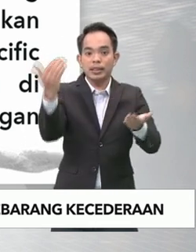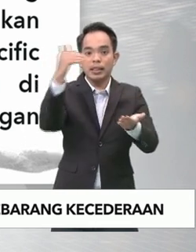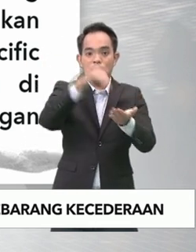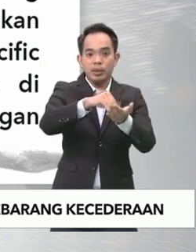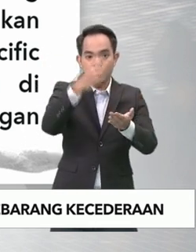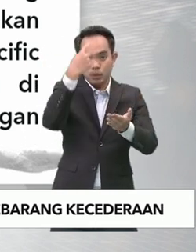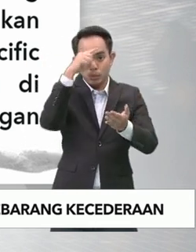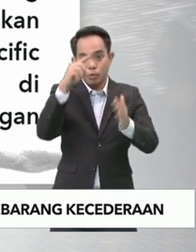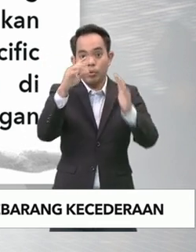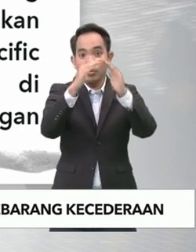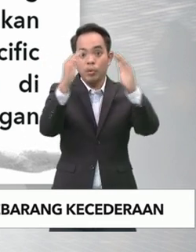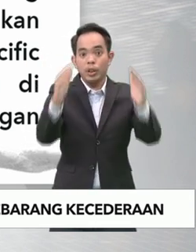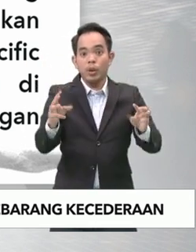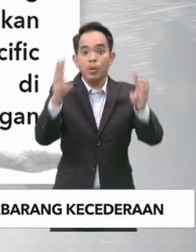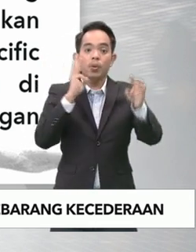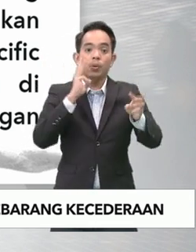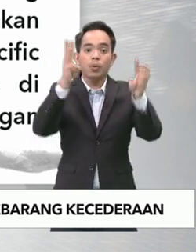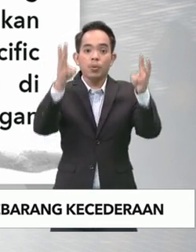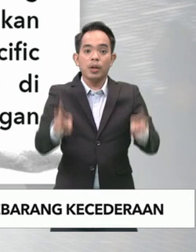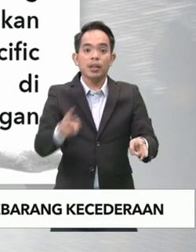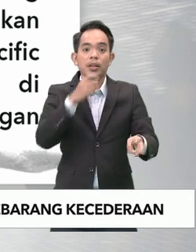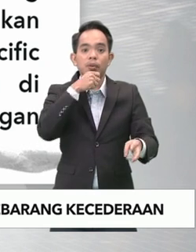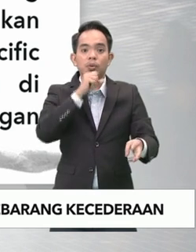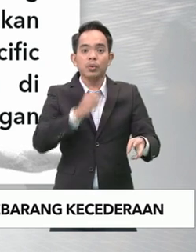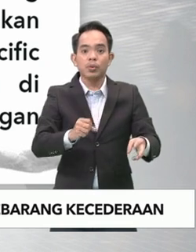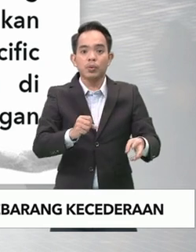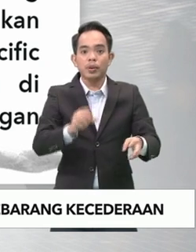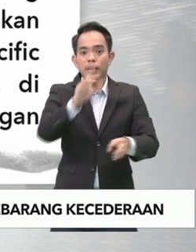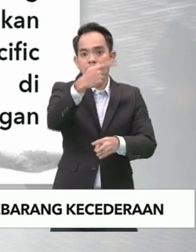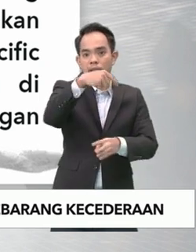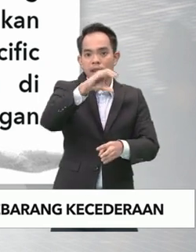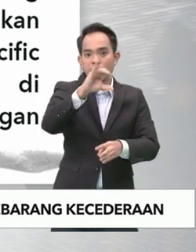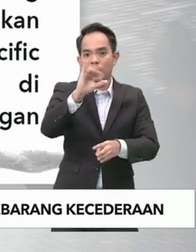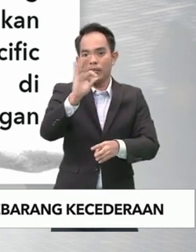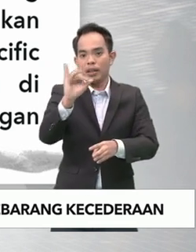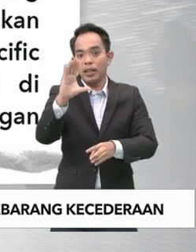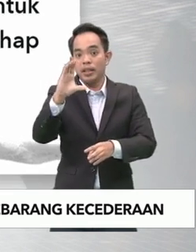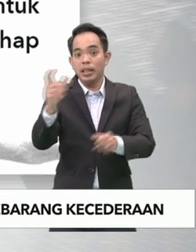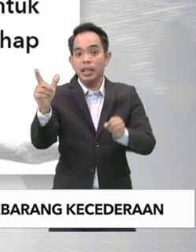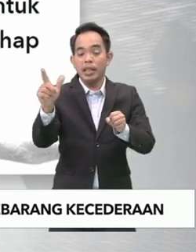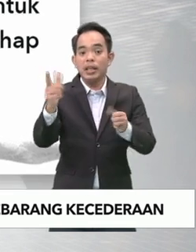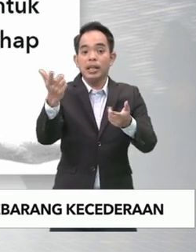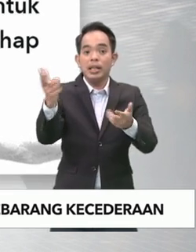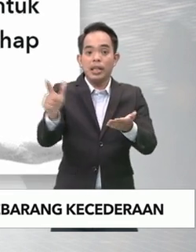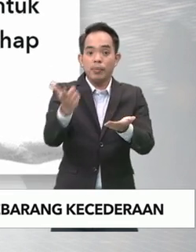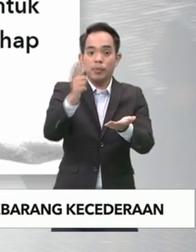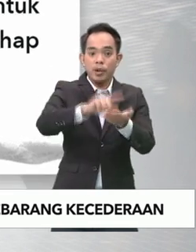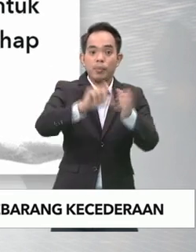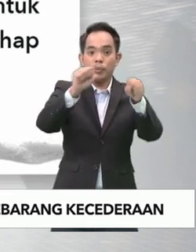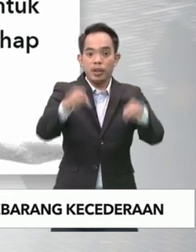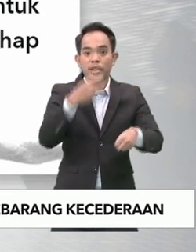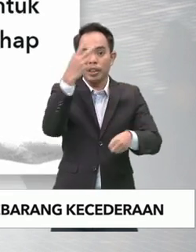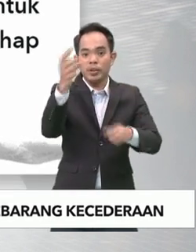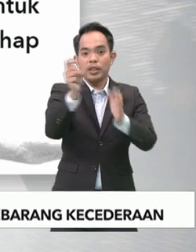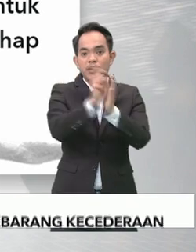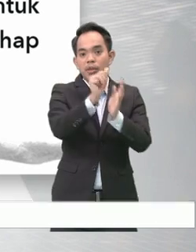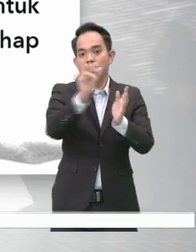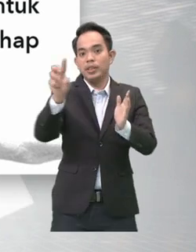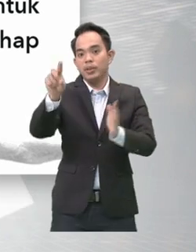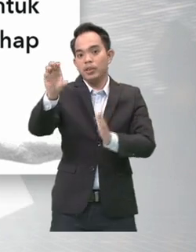kediaman warga emas Universitas Xenia living atau Pasifik laporan lengkap yang Anda beri dapatkan di Astro